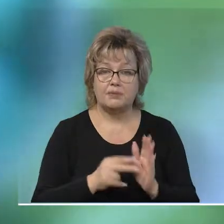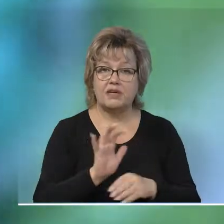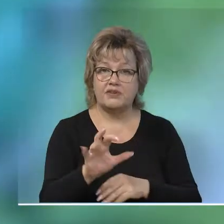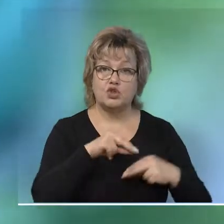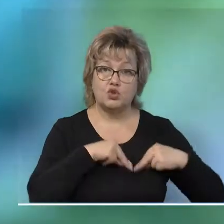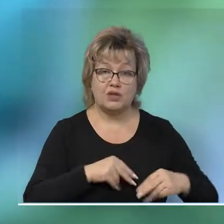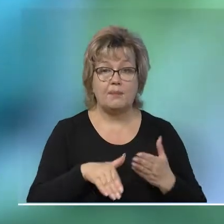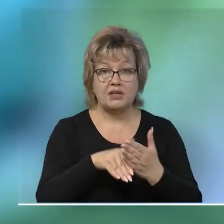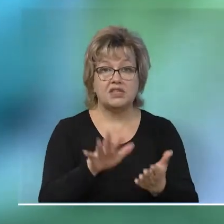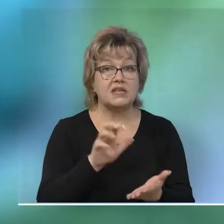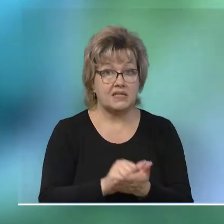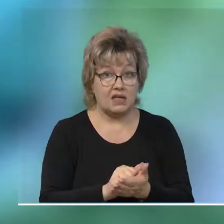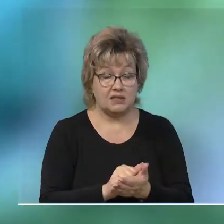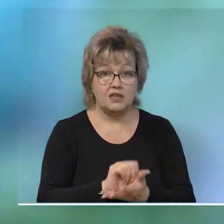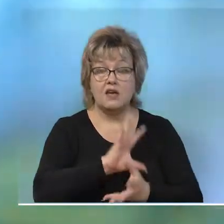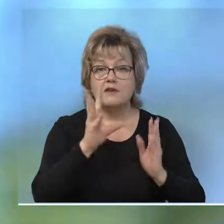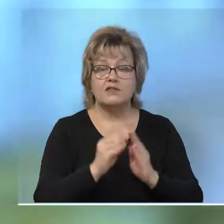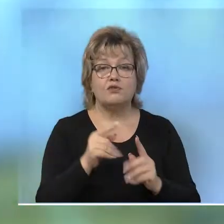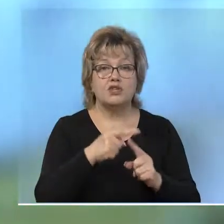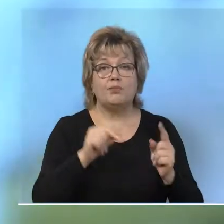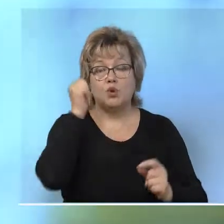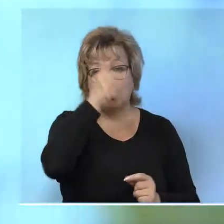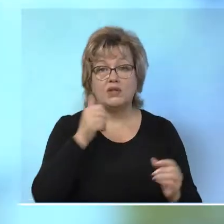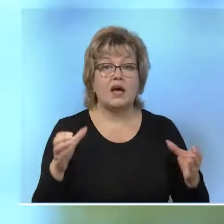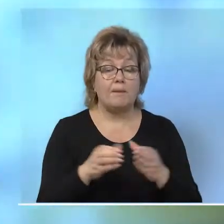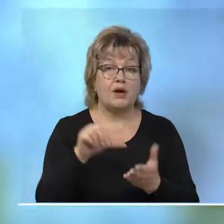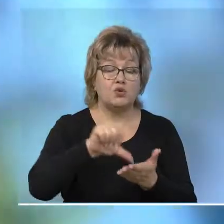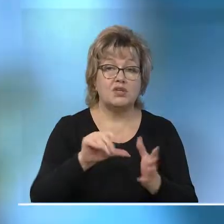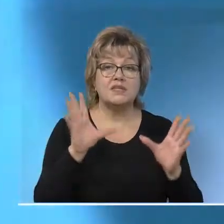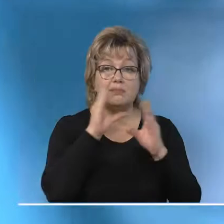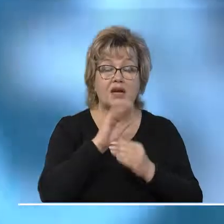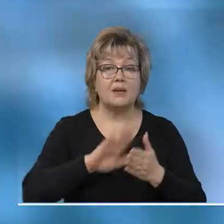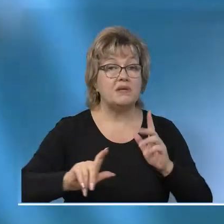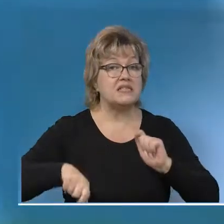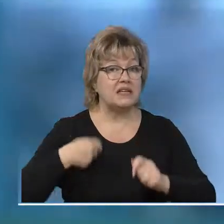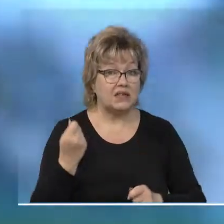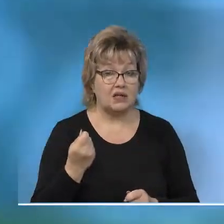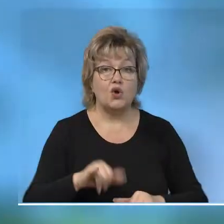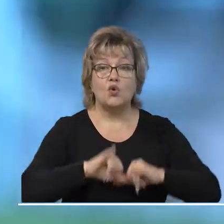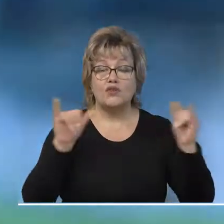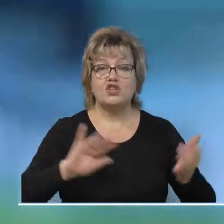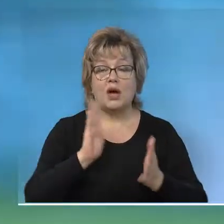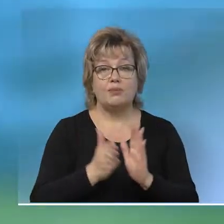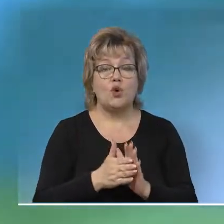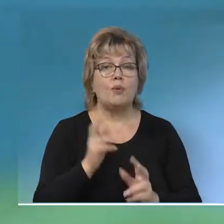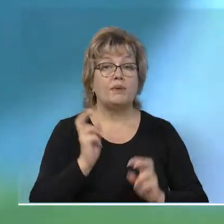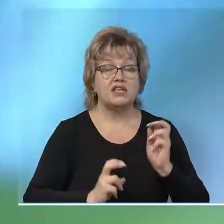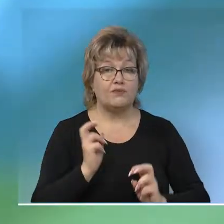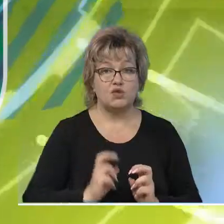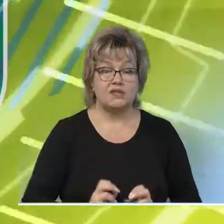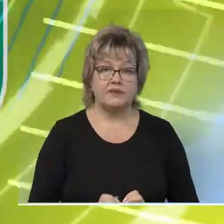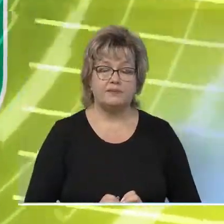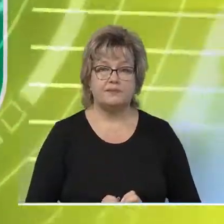нацпроект «Производительность труда и поддержка занятости». Всего за полгода компании-участники смогли без затрат увеличить объемы